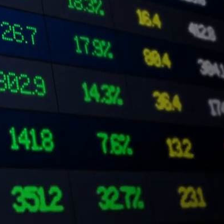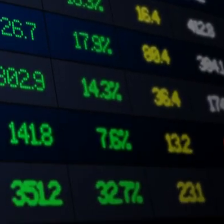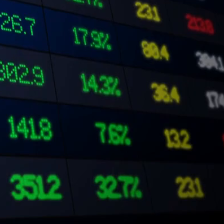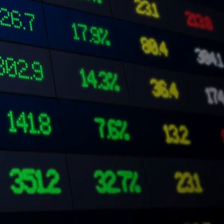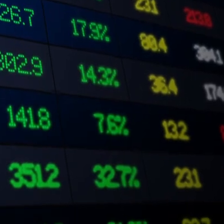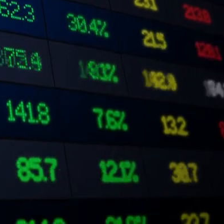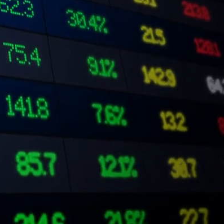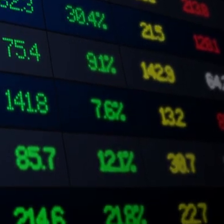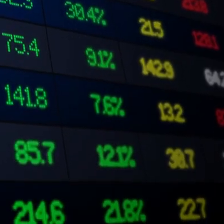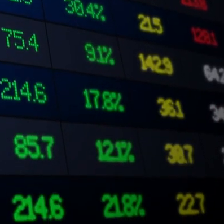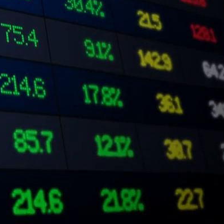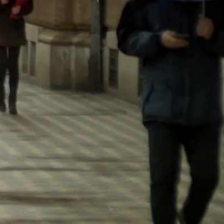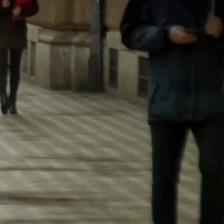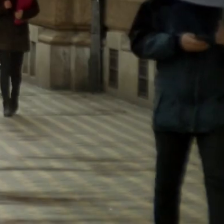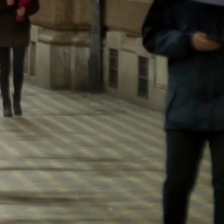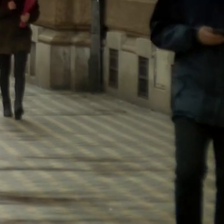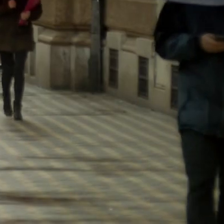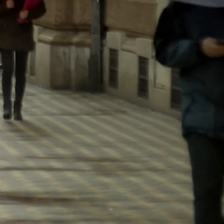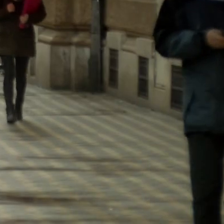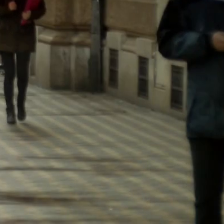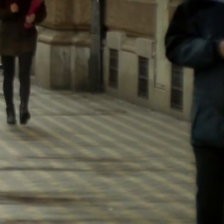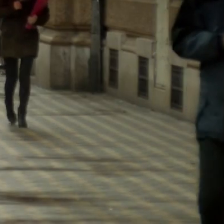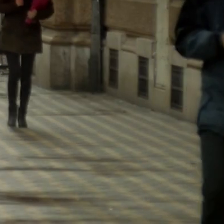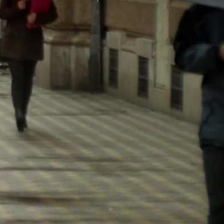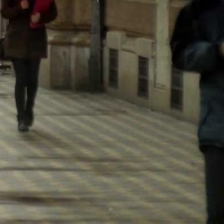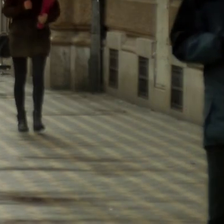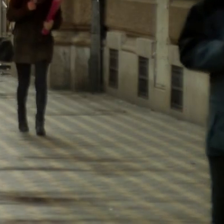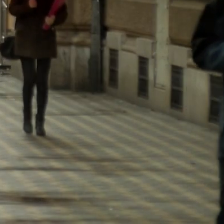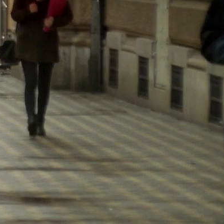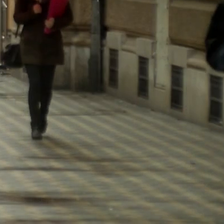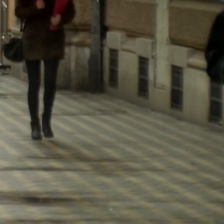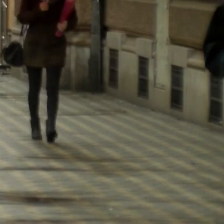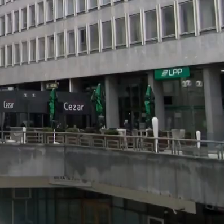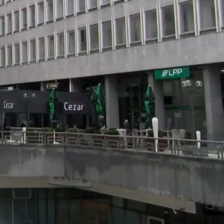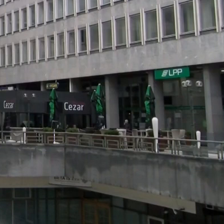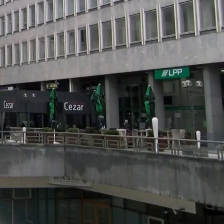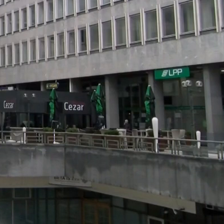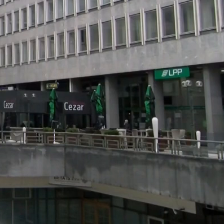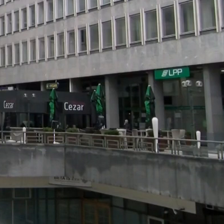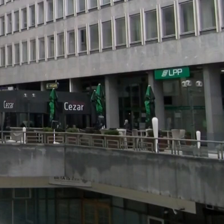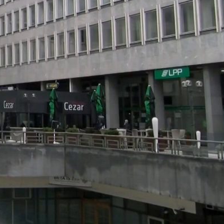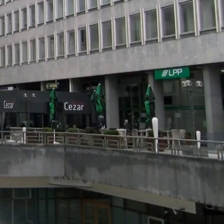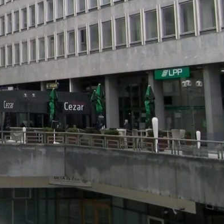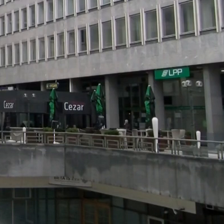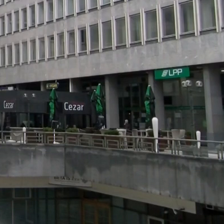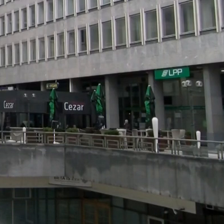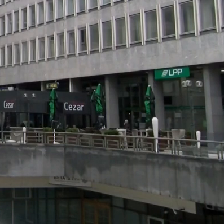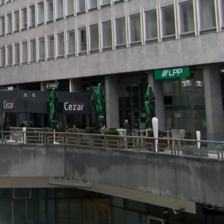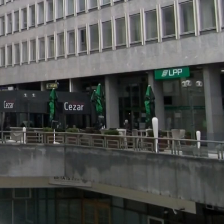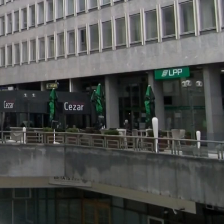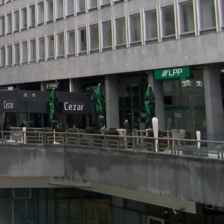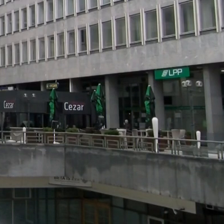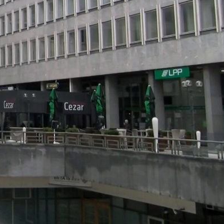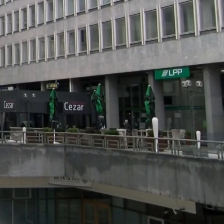kar je zelo spodbudno. Spomnimo, v času finančne krize leta 2009 je število brezposelnih pod vodstvom socialnih